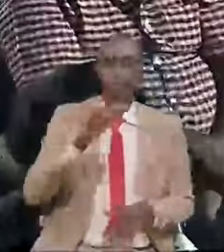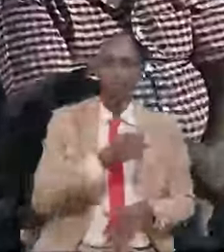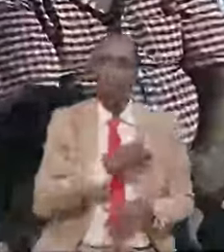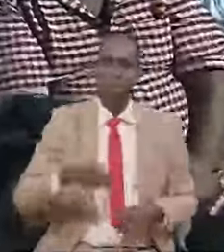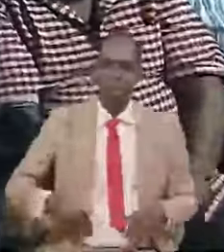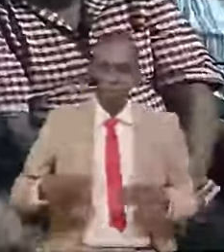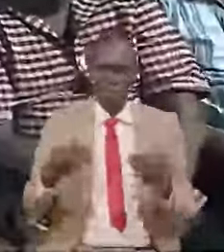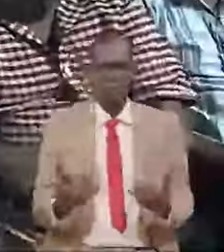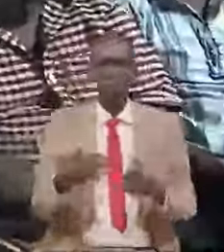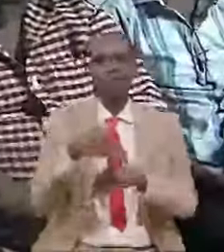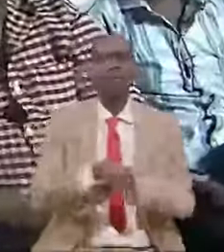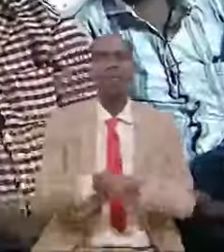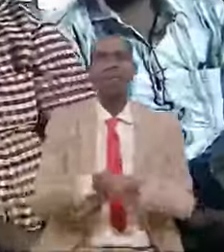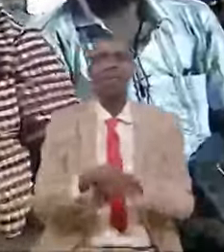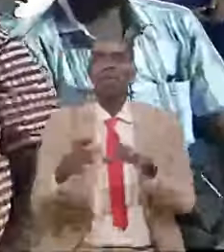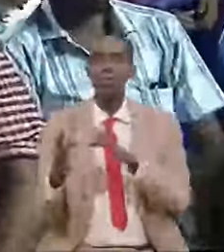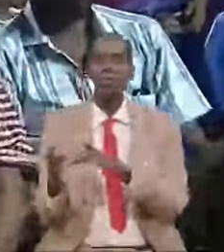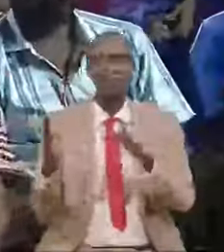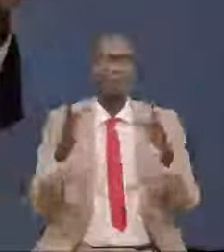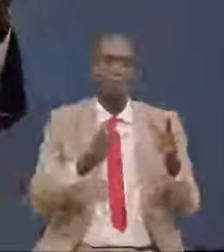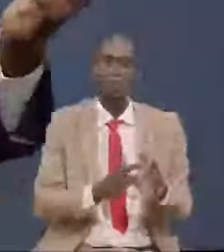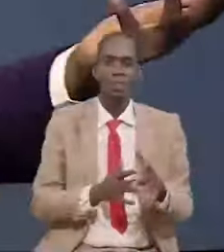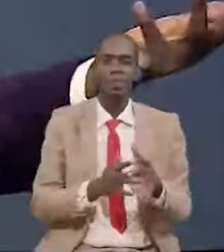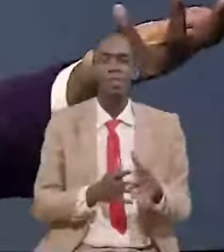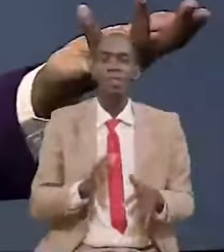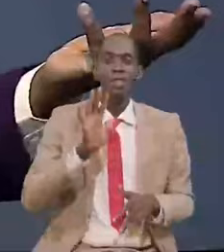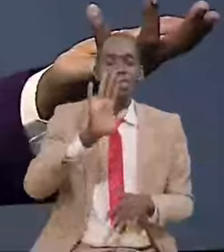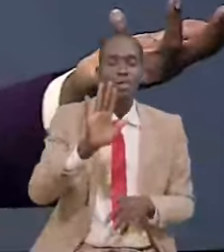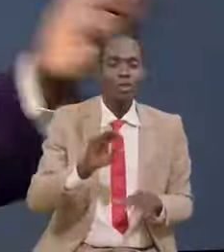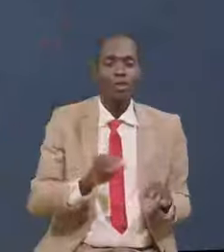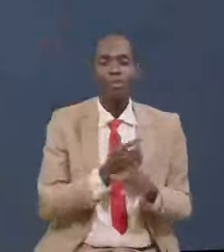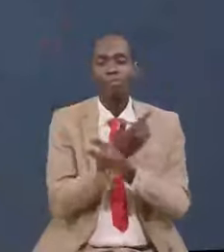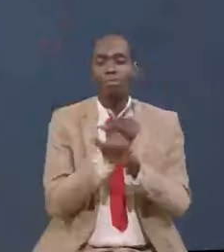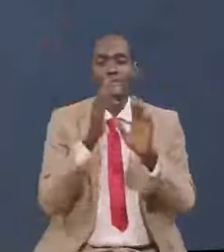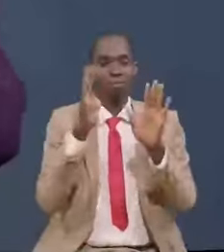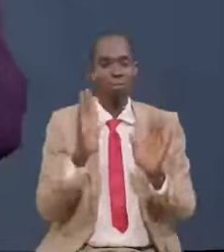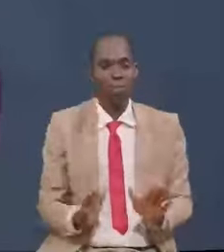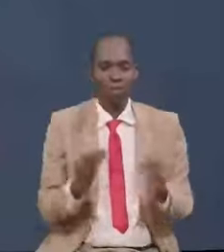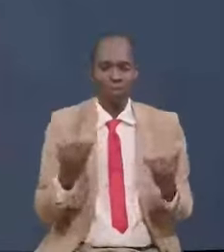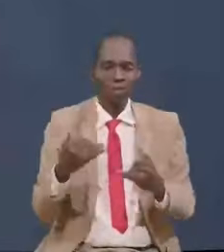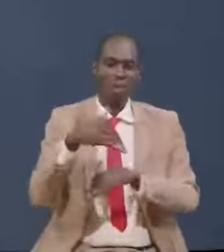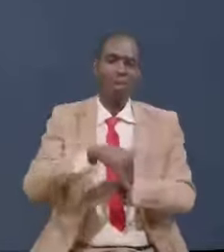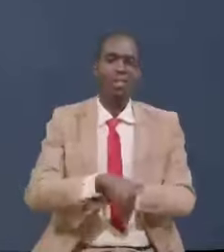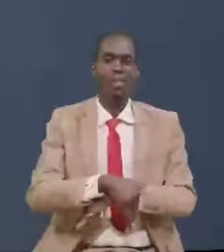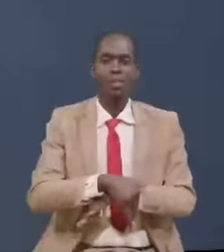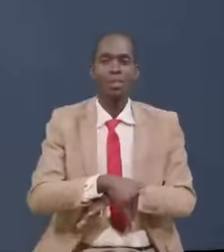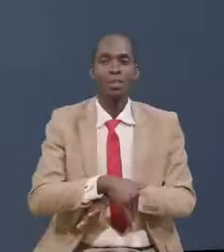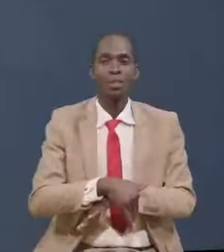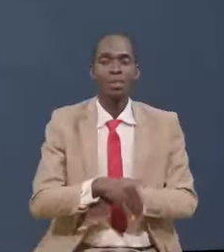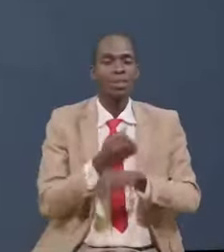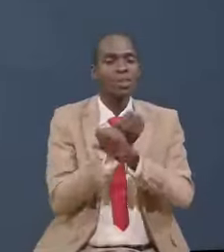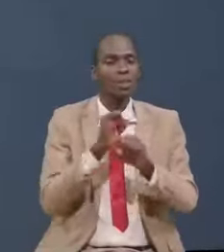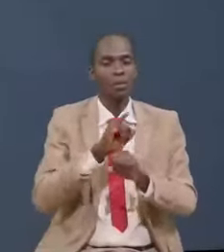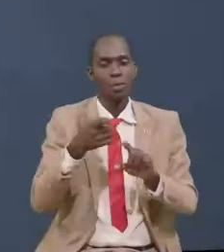soir. Jésus, ton Libérateur ce soir. Qui sauve du